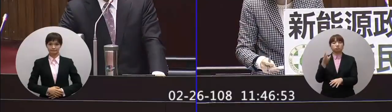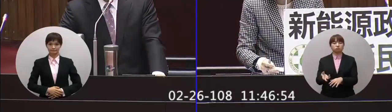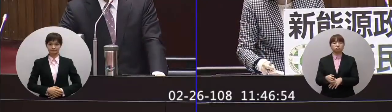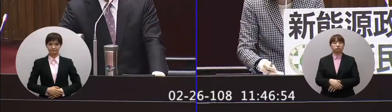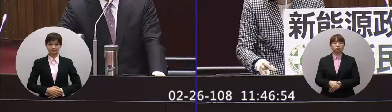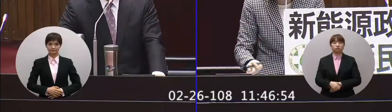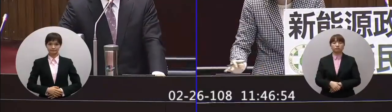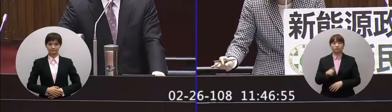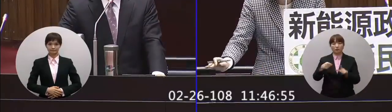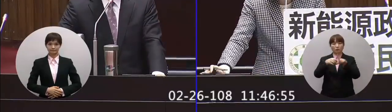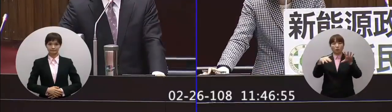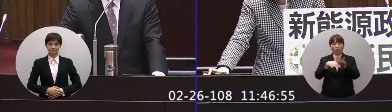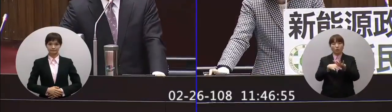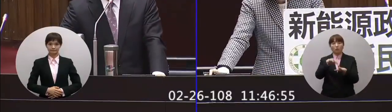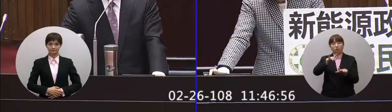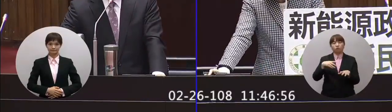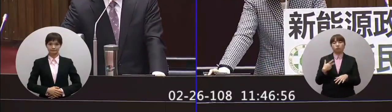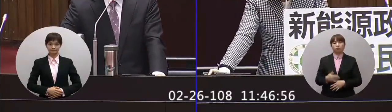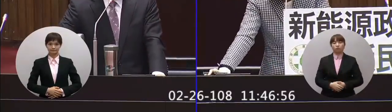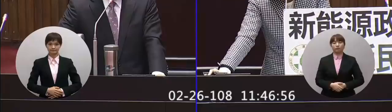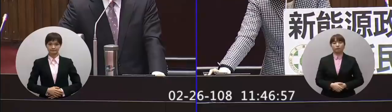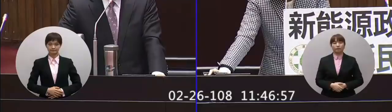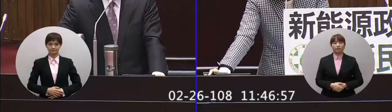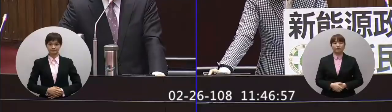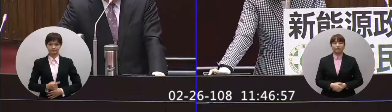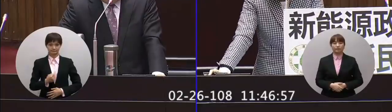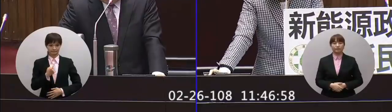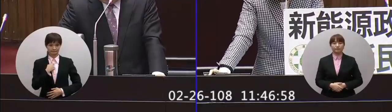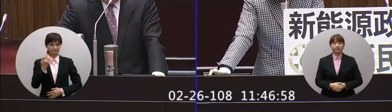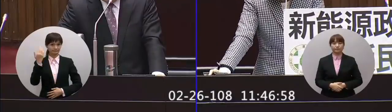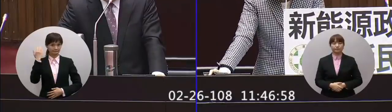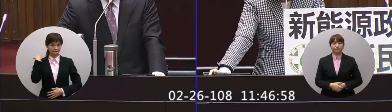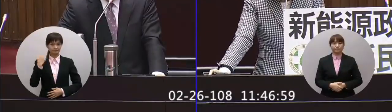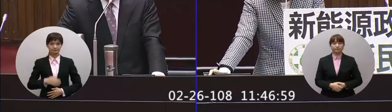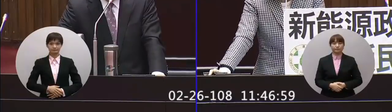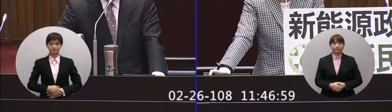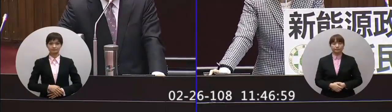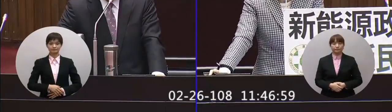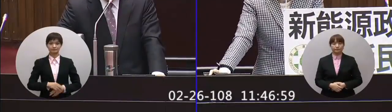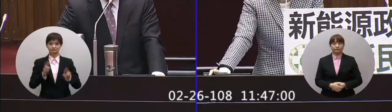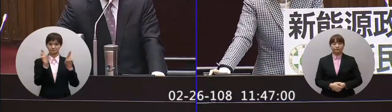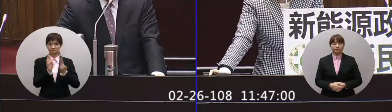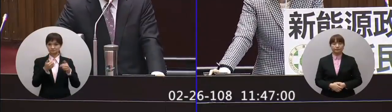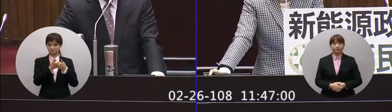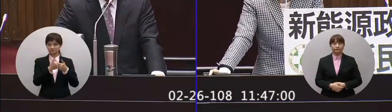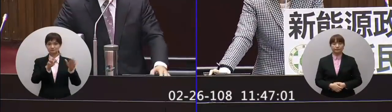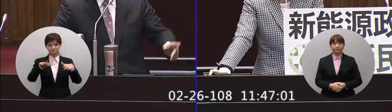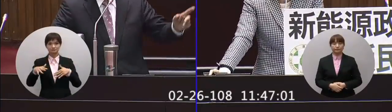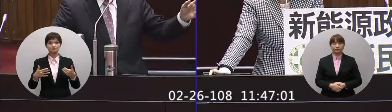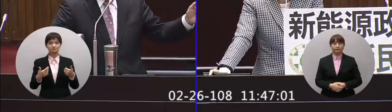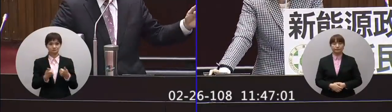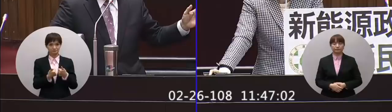在旁边了？这个公文已经没有下文了。 我曾经召开过能源会议，上次哈、